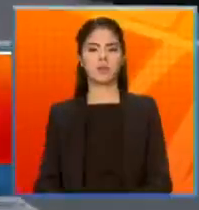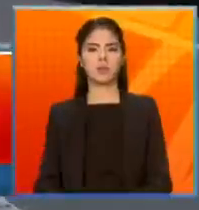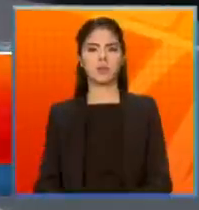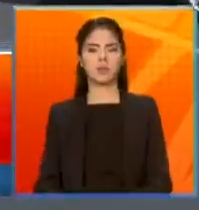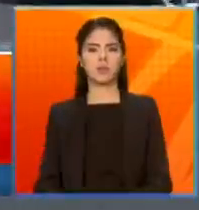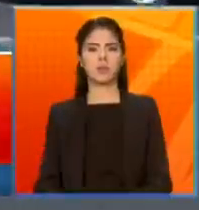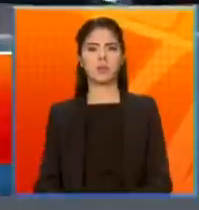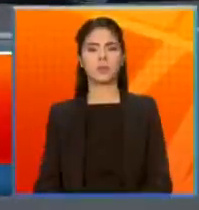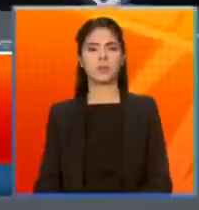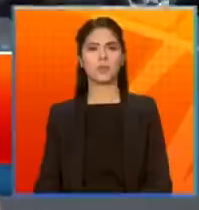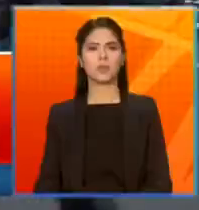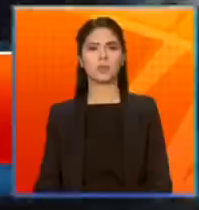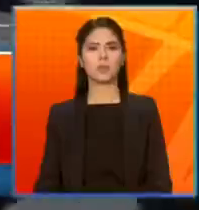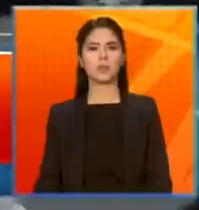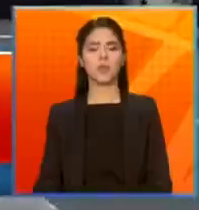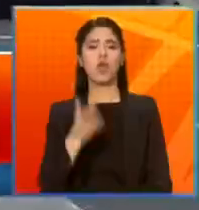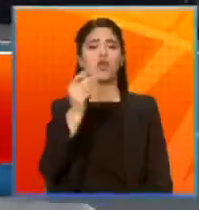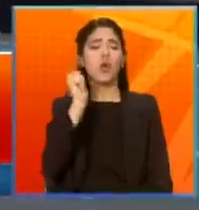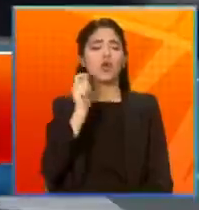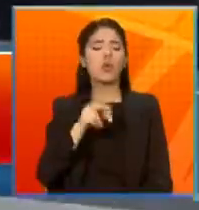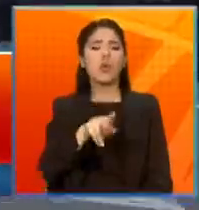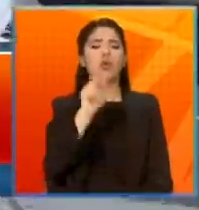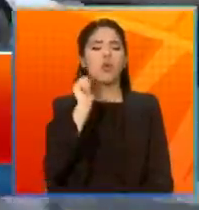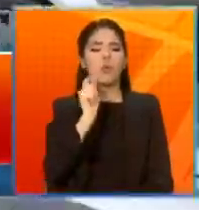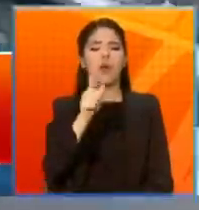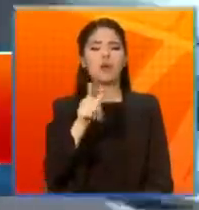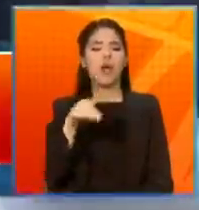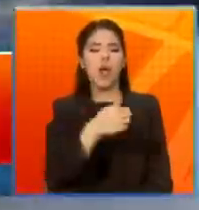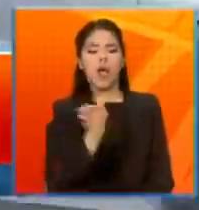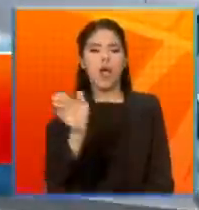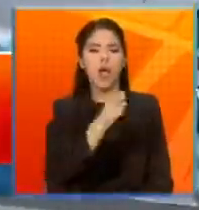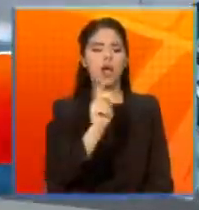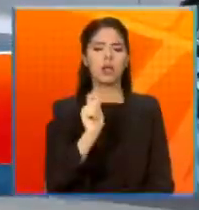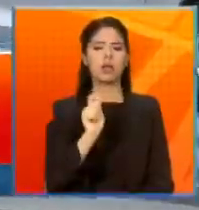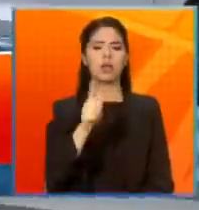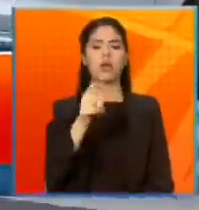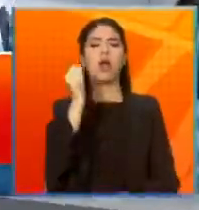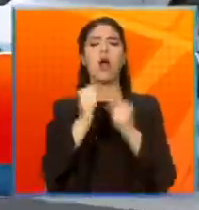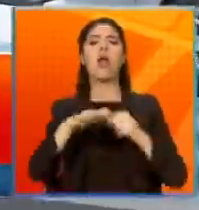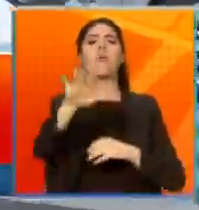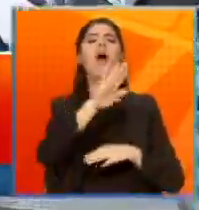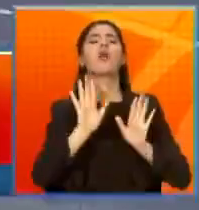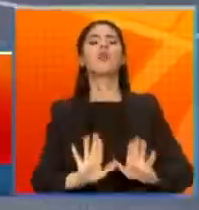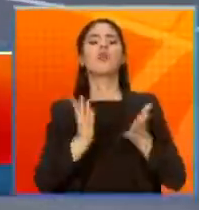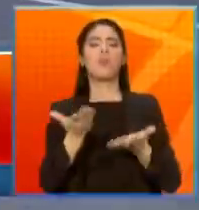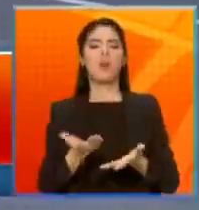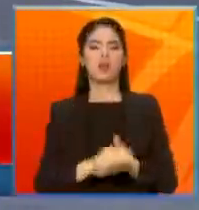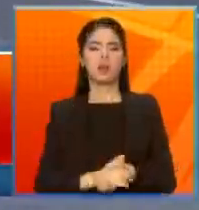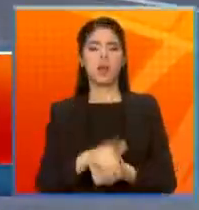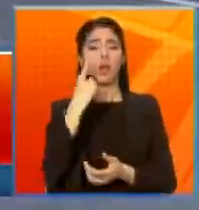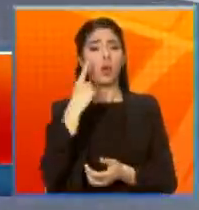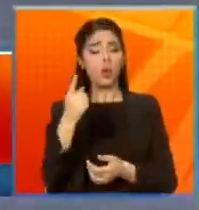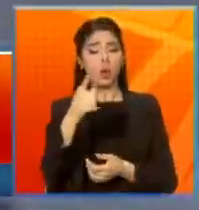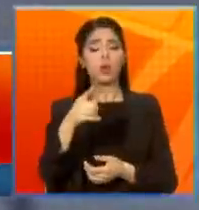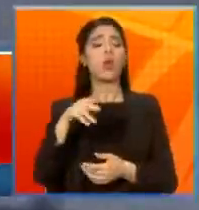şikayetçi. Çok zor geçtik. Aralardan geçmek zorunda kalıyoruz. Hala hiçbir araç durmadı bizi görünce. Evet. Görmüş olduğunuz